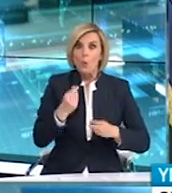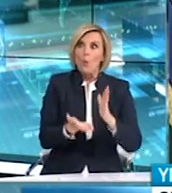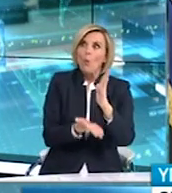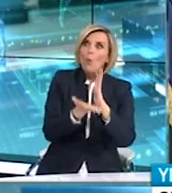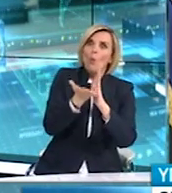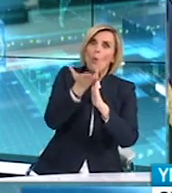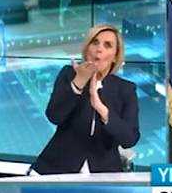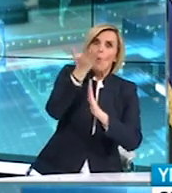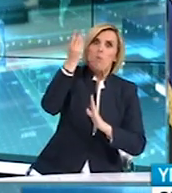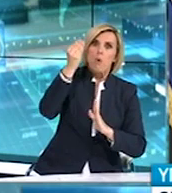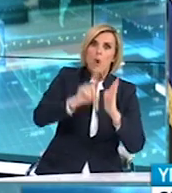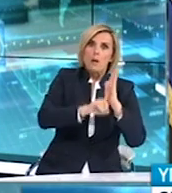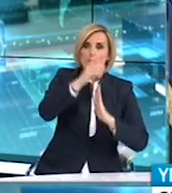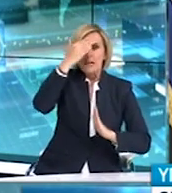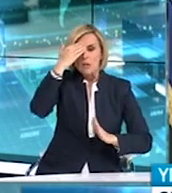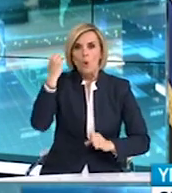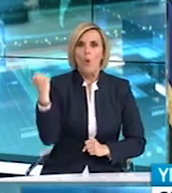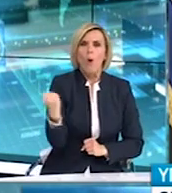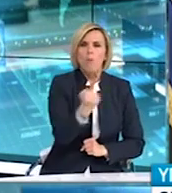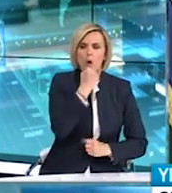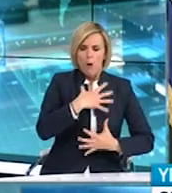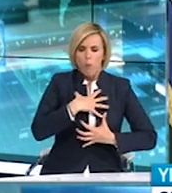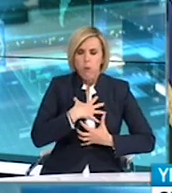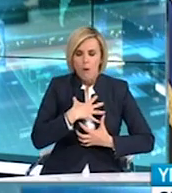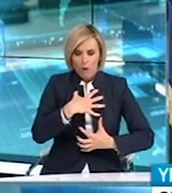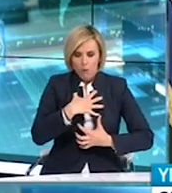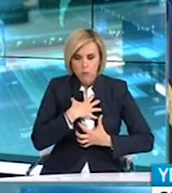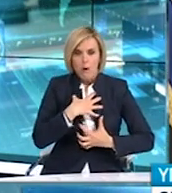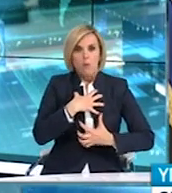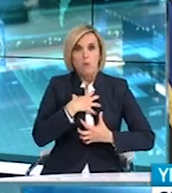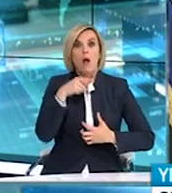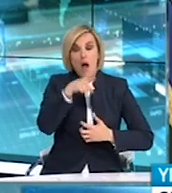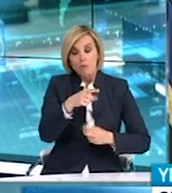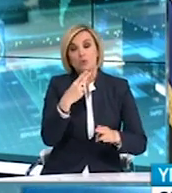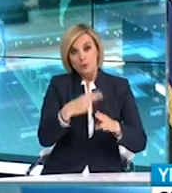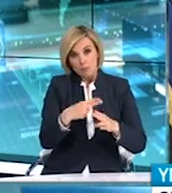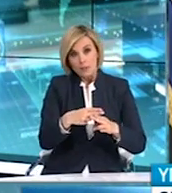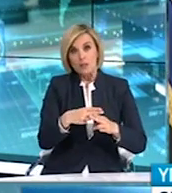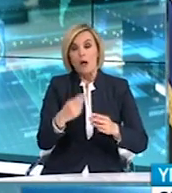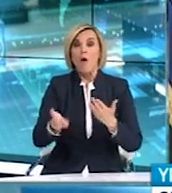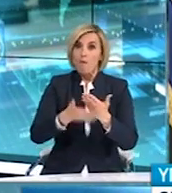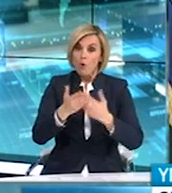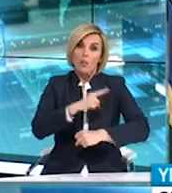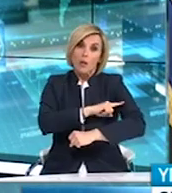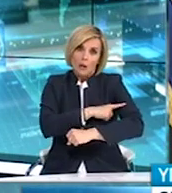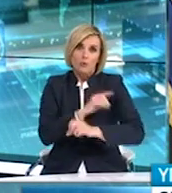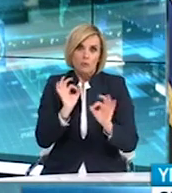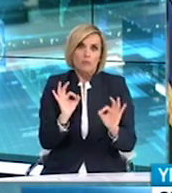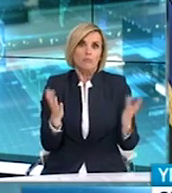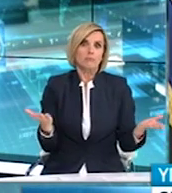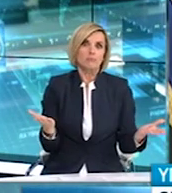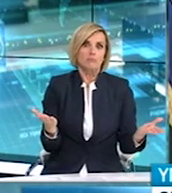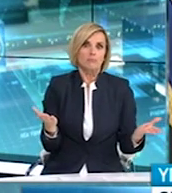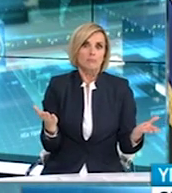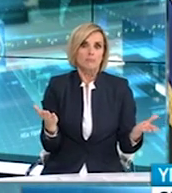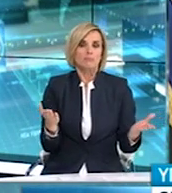πόνος στο στήθος, το να μην μπορώ να πνεύσω. Εκεί θα πρέπει φυσικά γρήγορα να ζητηθεί ιατρική βοήθεια. Και φυσικά είναι καλό να υπάρχει